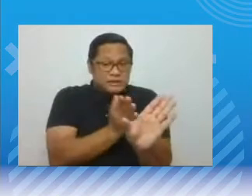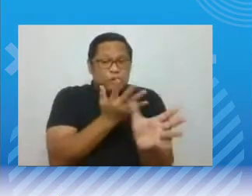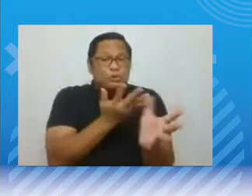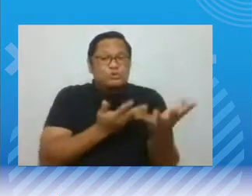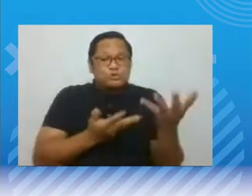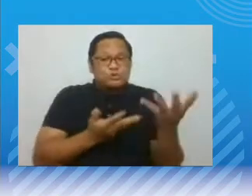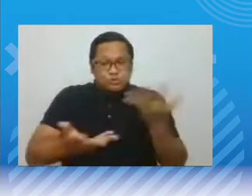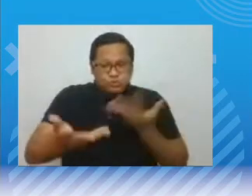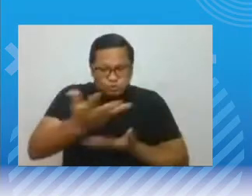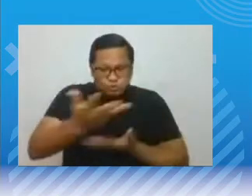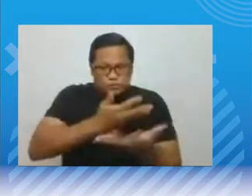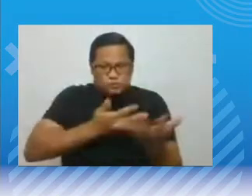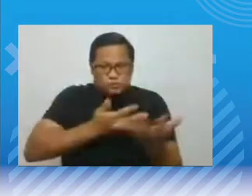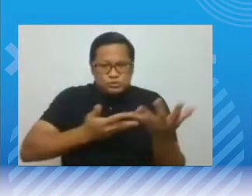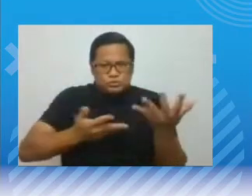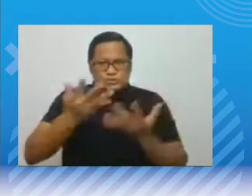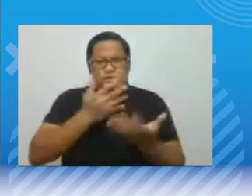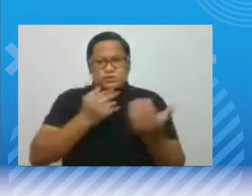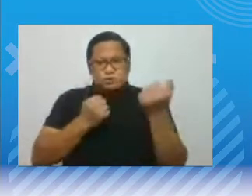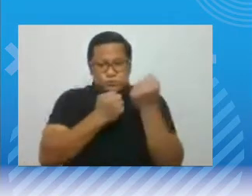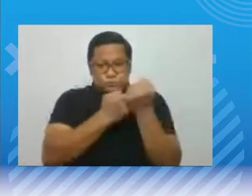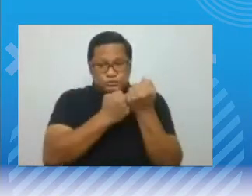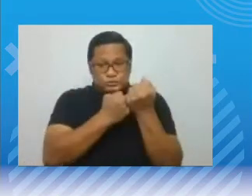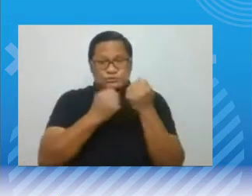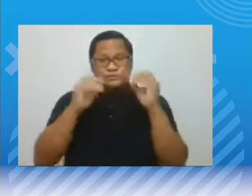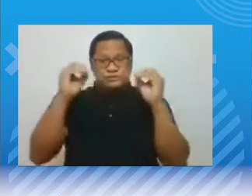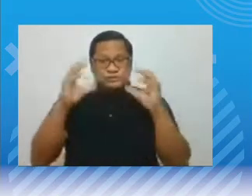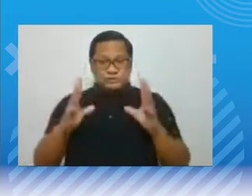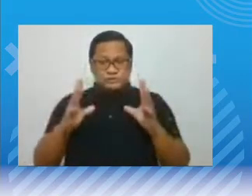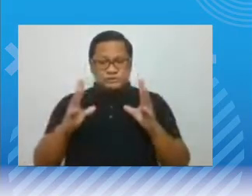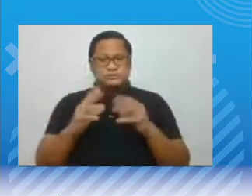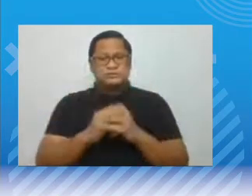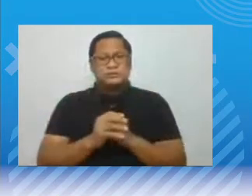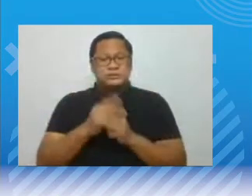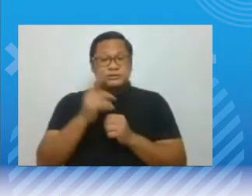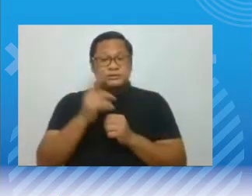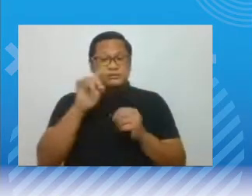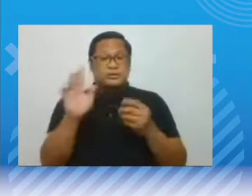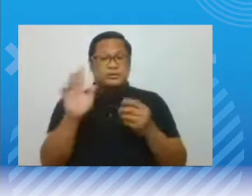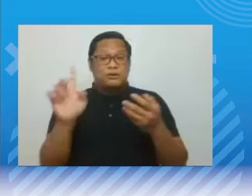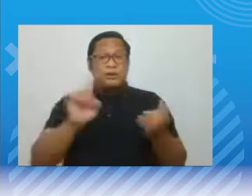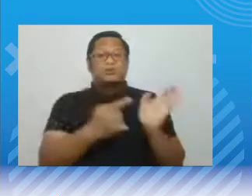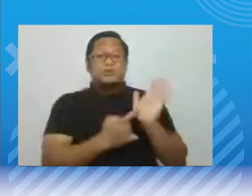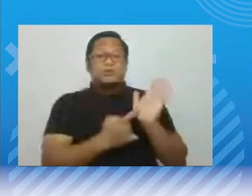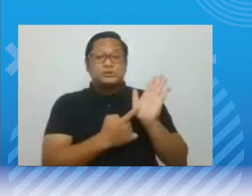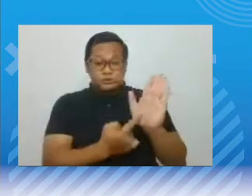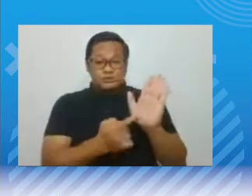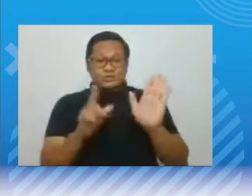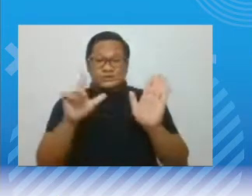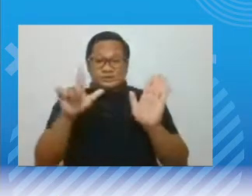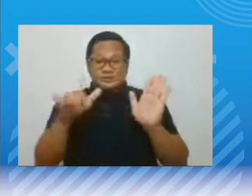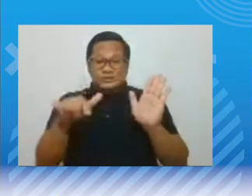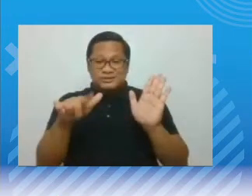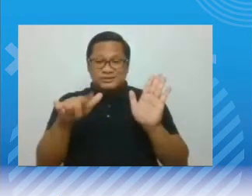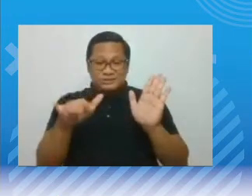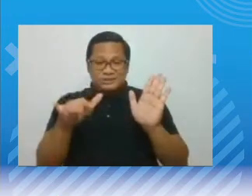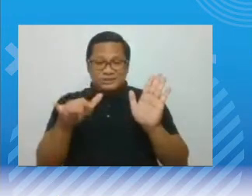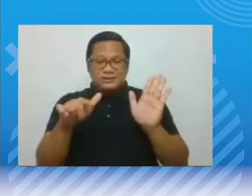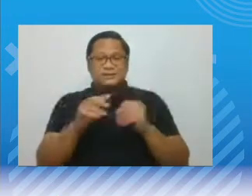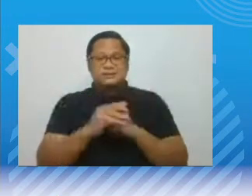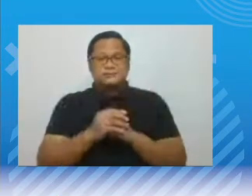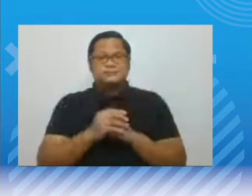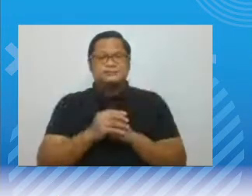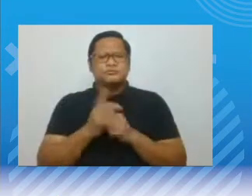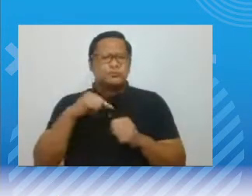psychosocial support to teachers sa pamamagitan ng mga presentation natin. Mamaya, matututunan natin kung paano natin mapapabuti